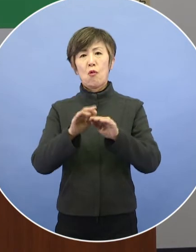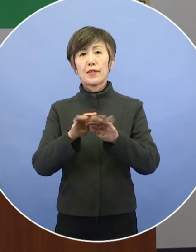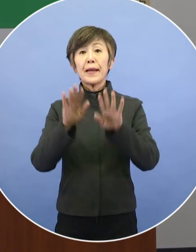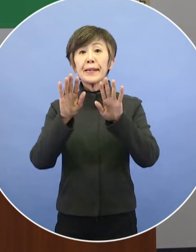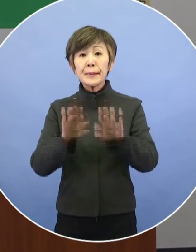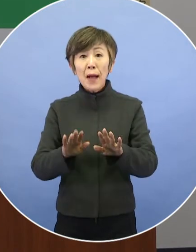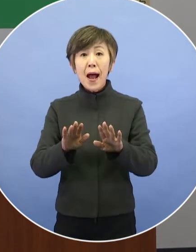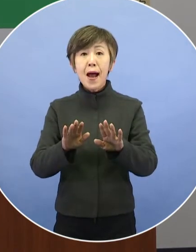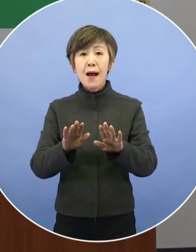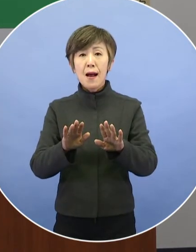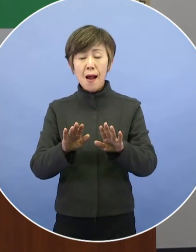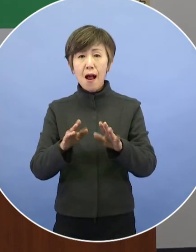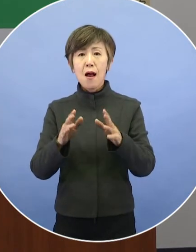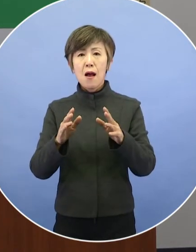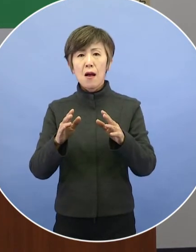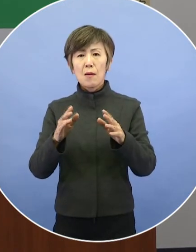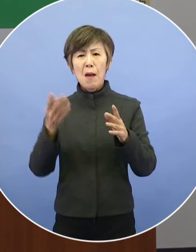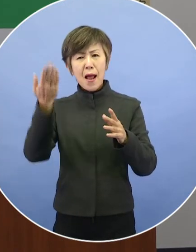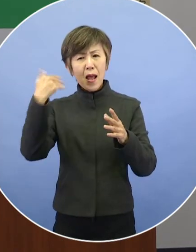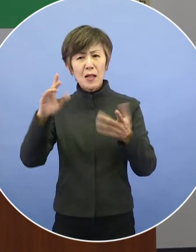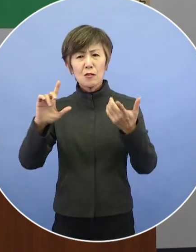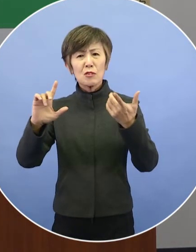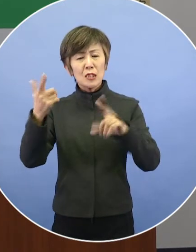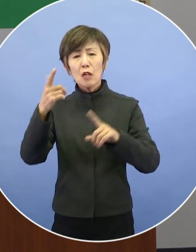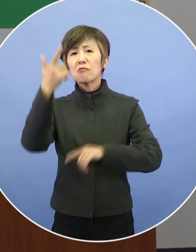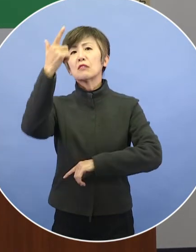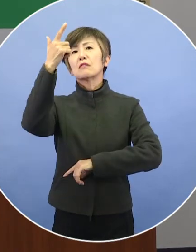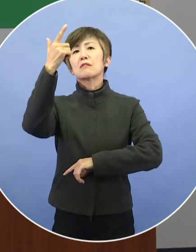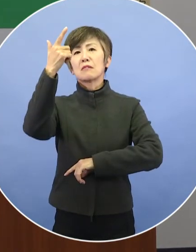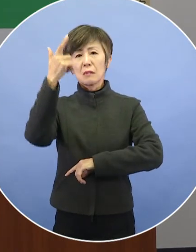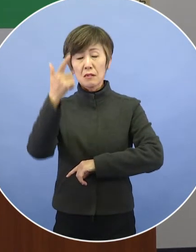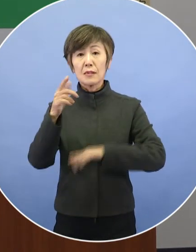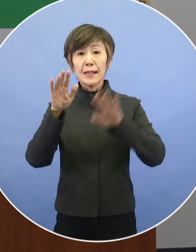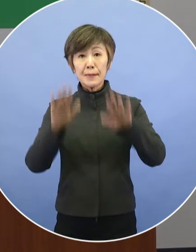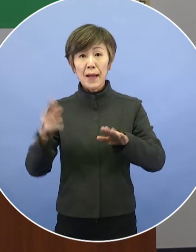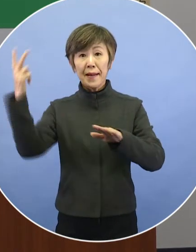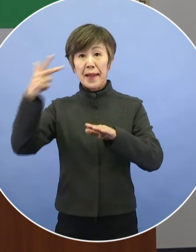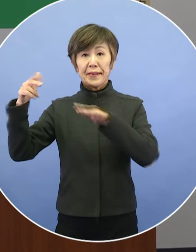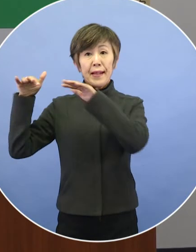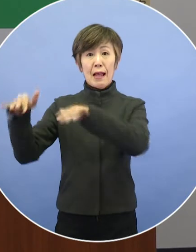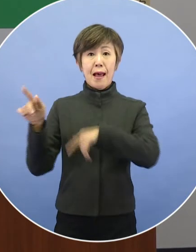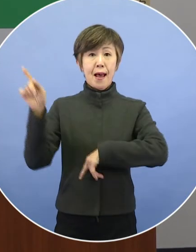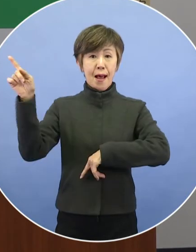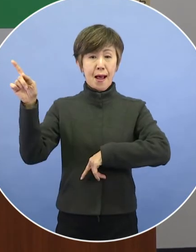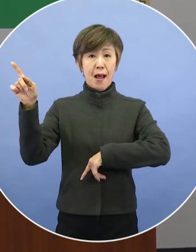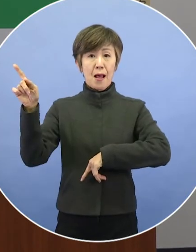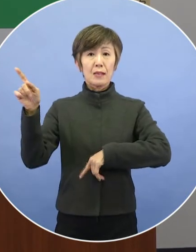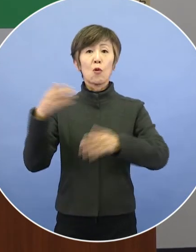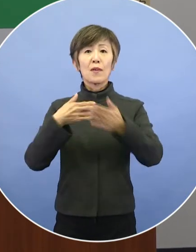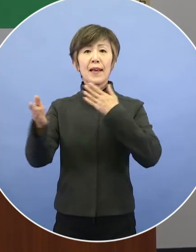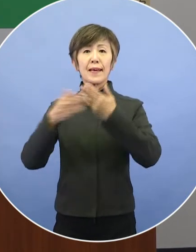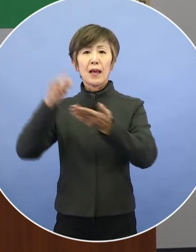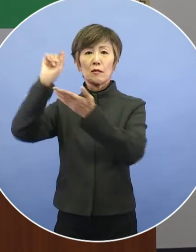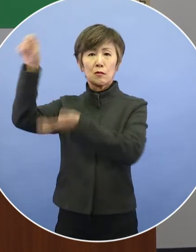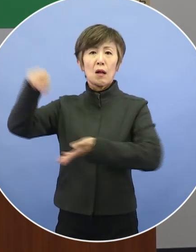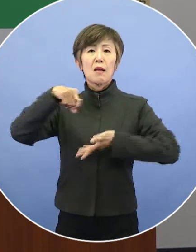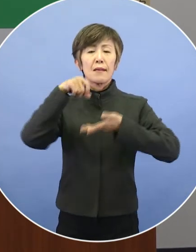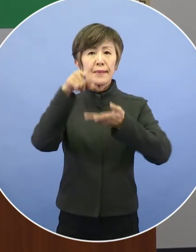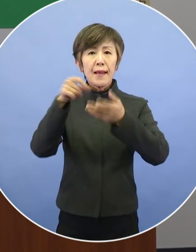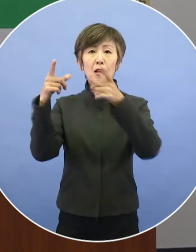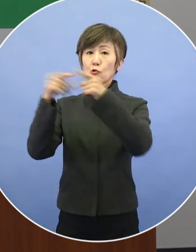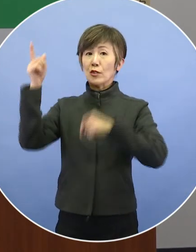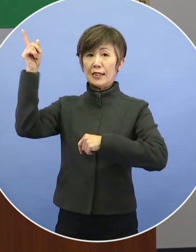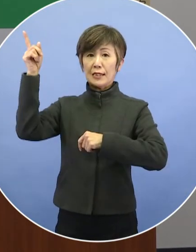でだいたい傾向としては大きくは変わっておりませんのでそういうことで第7波の経験を踏まえまして